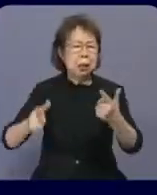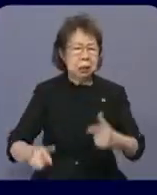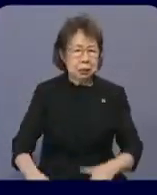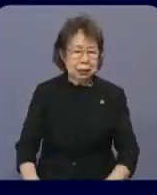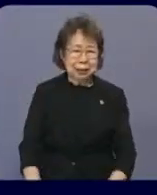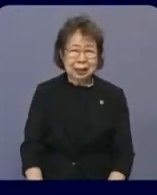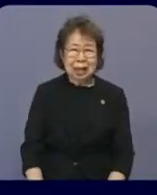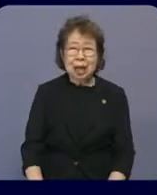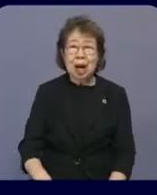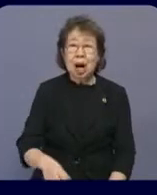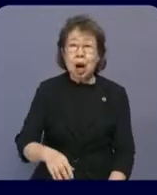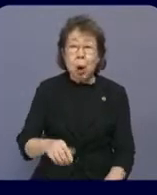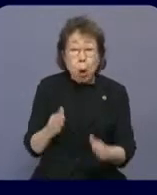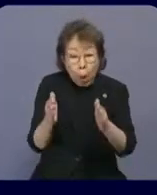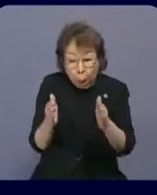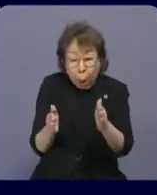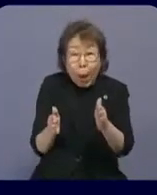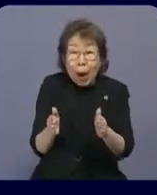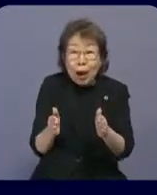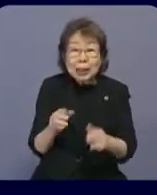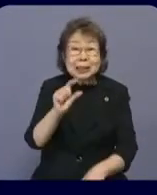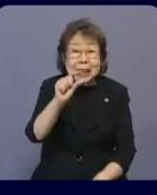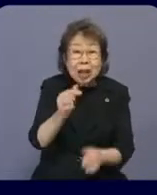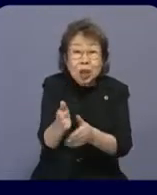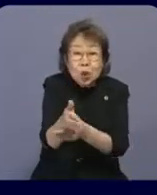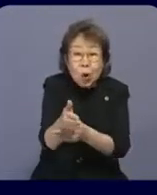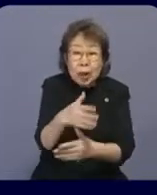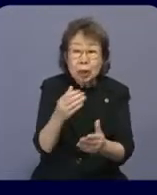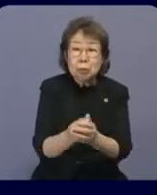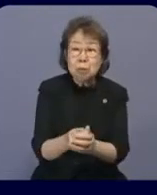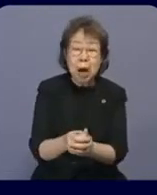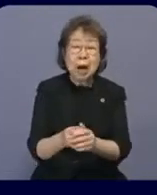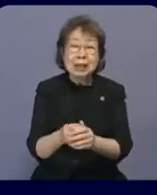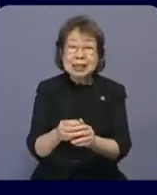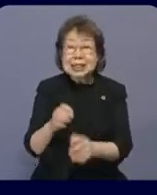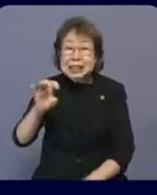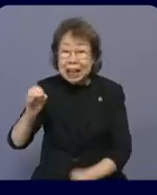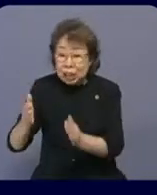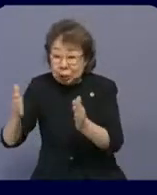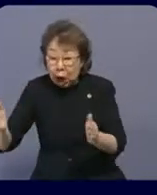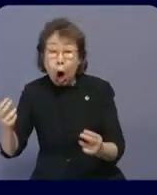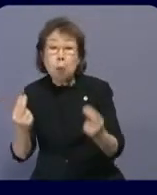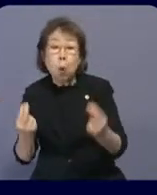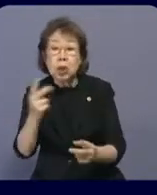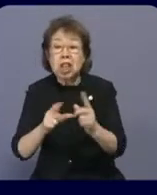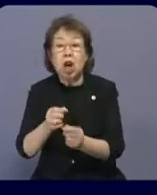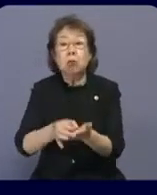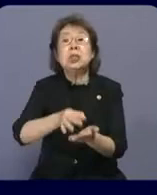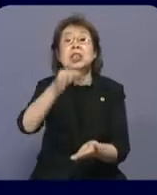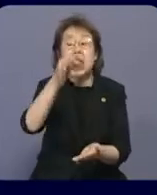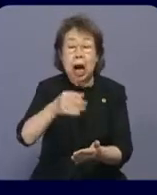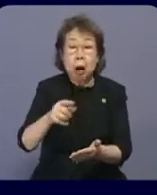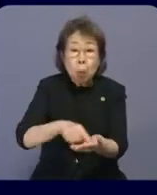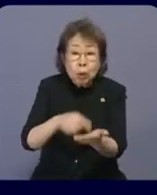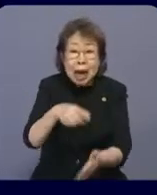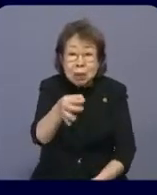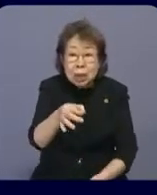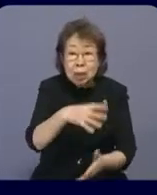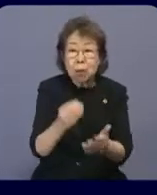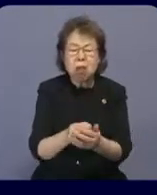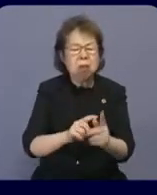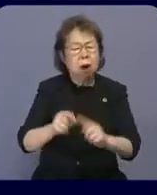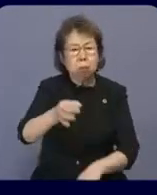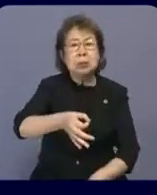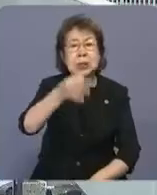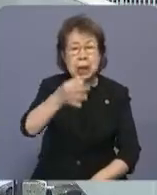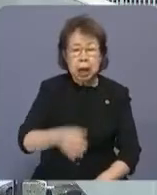것은 5에서 7cm의 작은 고기가 40cm 이상의 큰 고기보다 보상 비용이 더